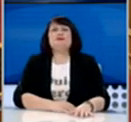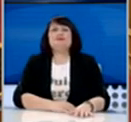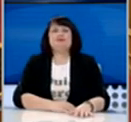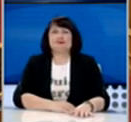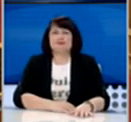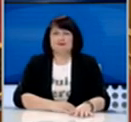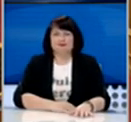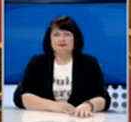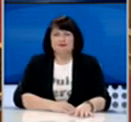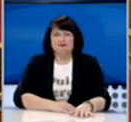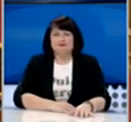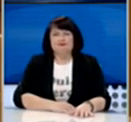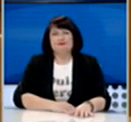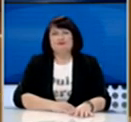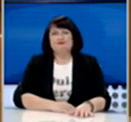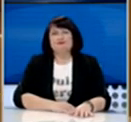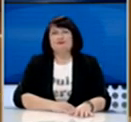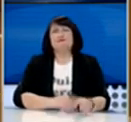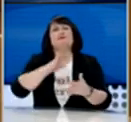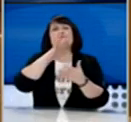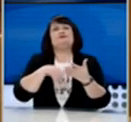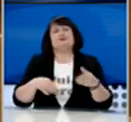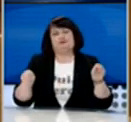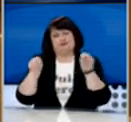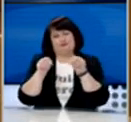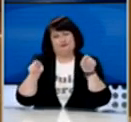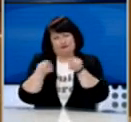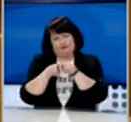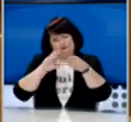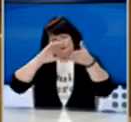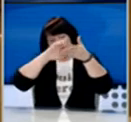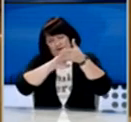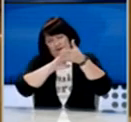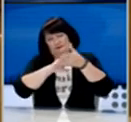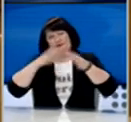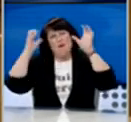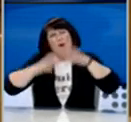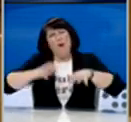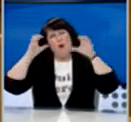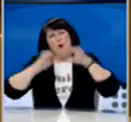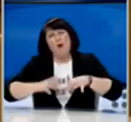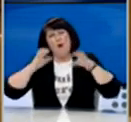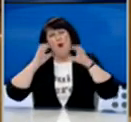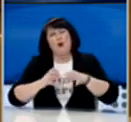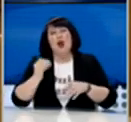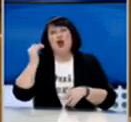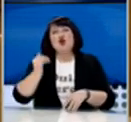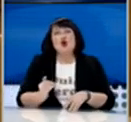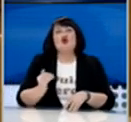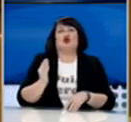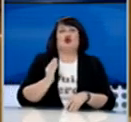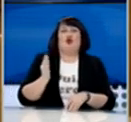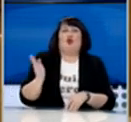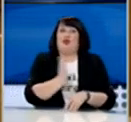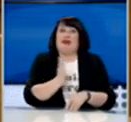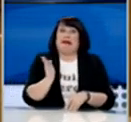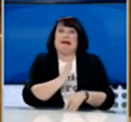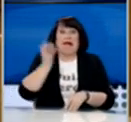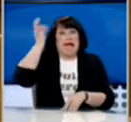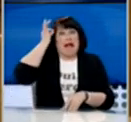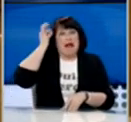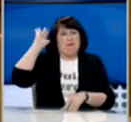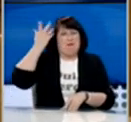ευχαριστώ στο συνοδευτικό κείμενο διαβάζουμε τα ακόλ οι καταρρακτώδεις βροχές που έπληξαν τη νοτιοδυτική γαλλία κατά το